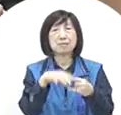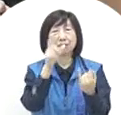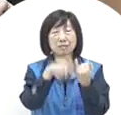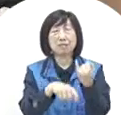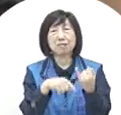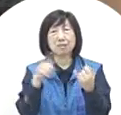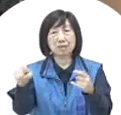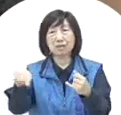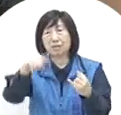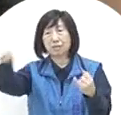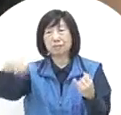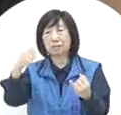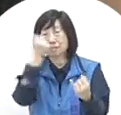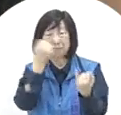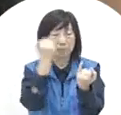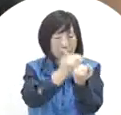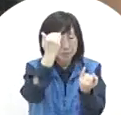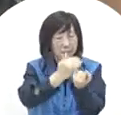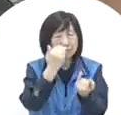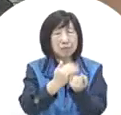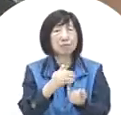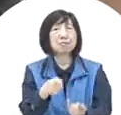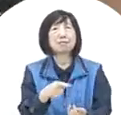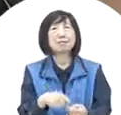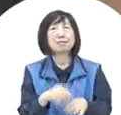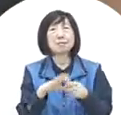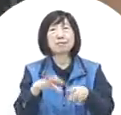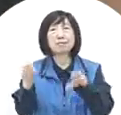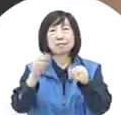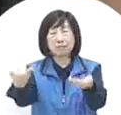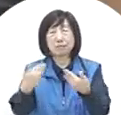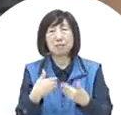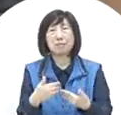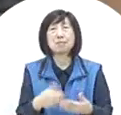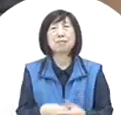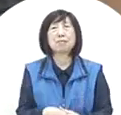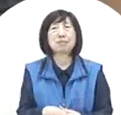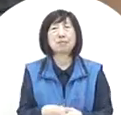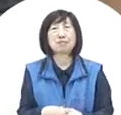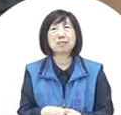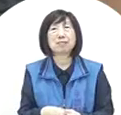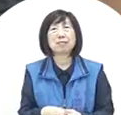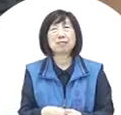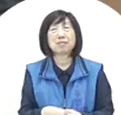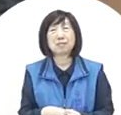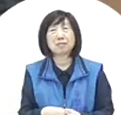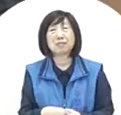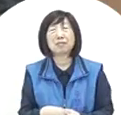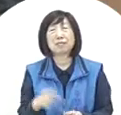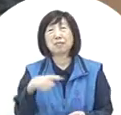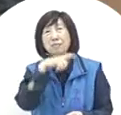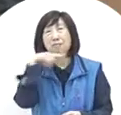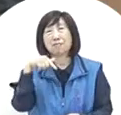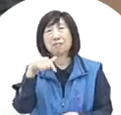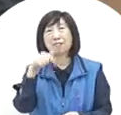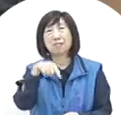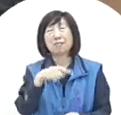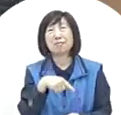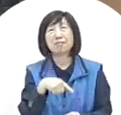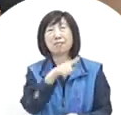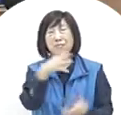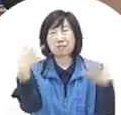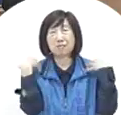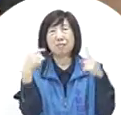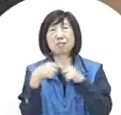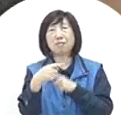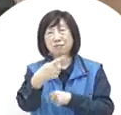中。 当然了，那个议员，你提供资料给我们，我们绝对尽快破案。 你现在还要我提供？ 对， 你私下请你们那个承办的， 没有问